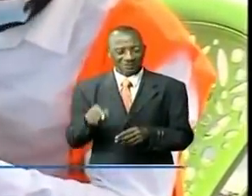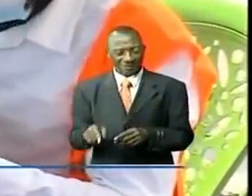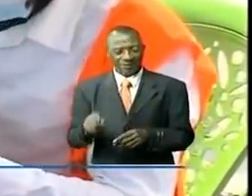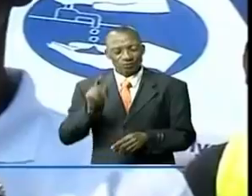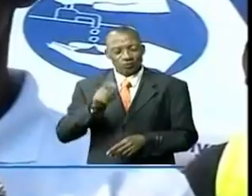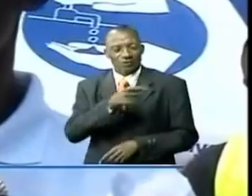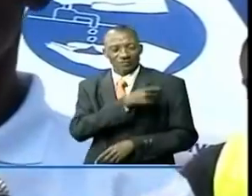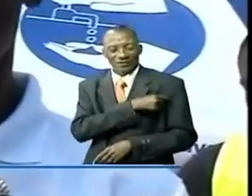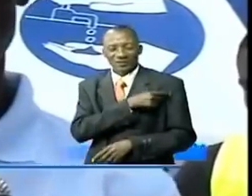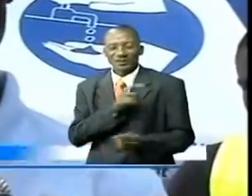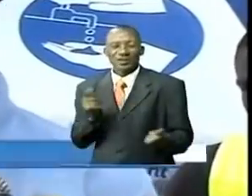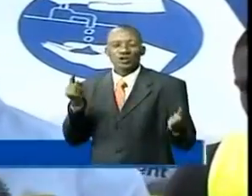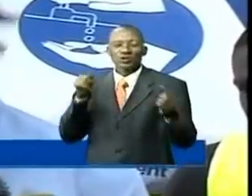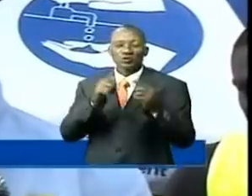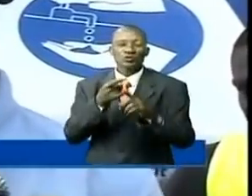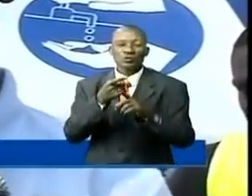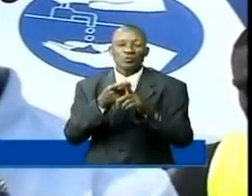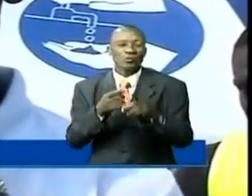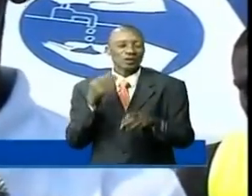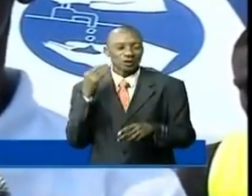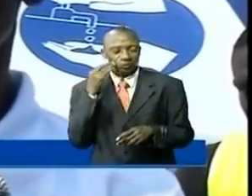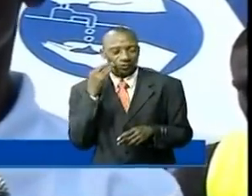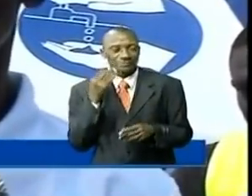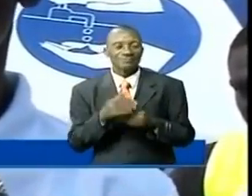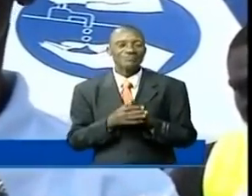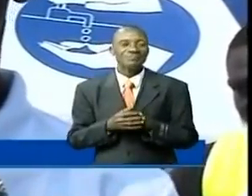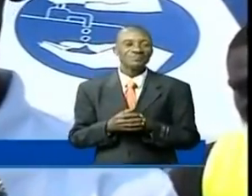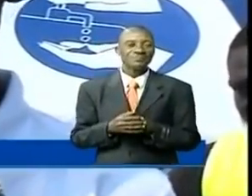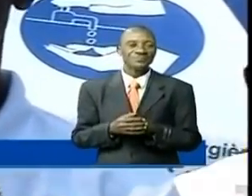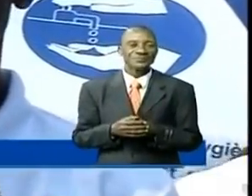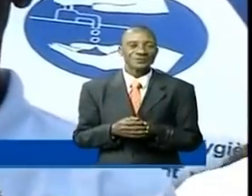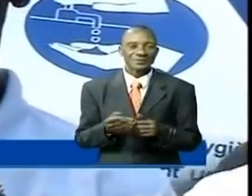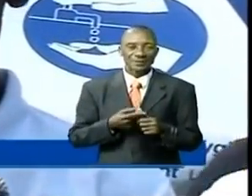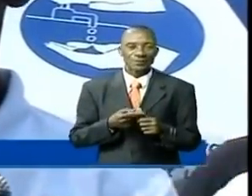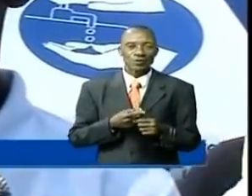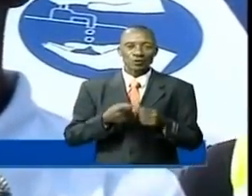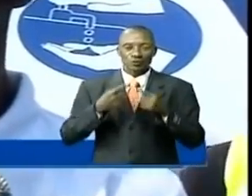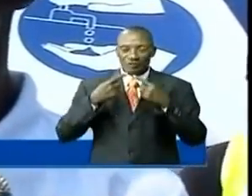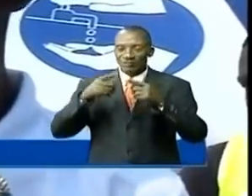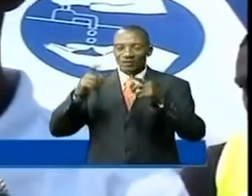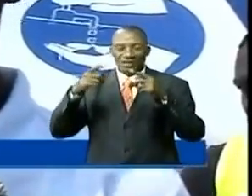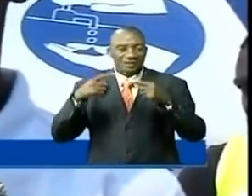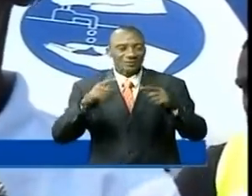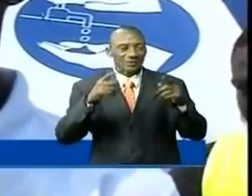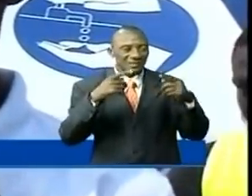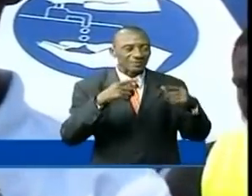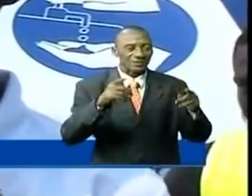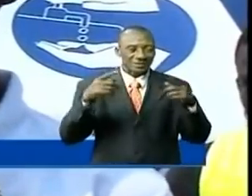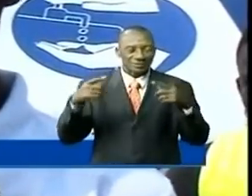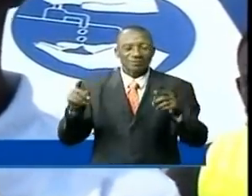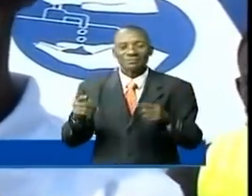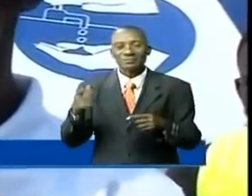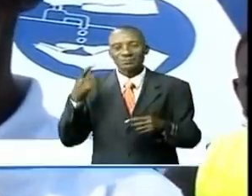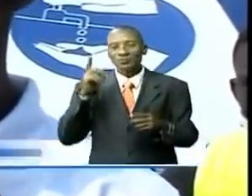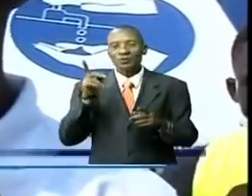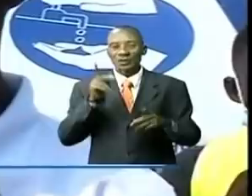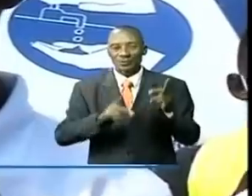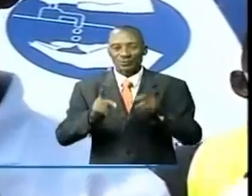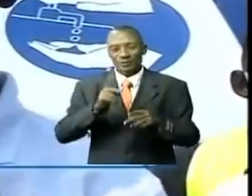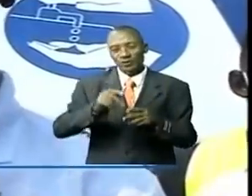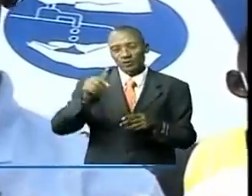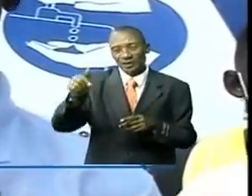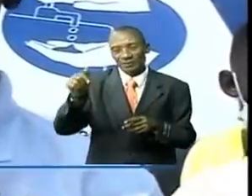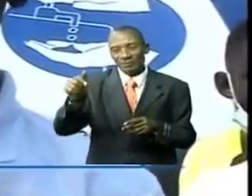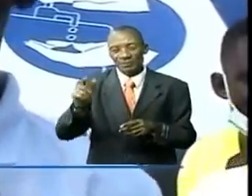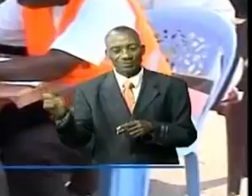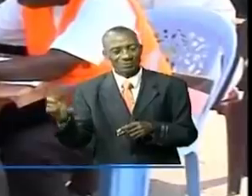2022. Après sensibilisation des relais communautaires, les personnes viennent volontairement et grâce à cet événement, au